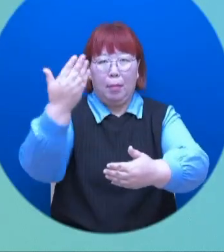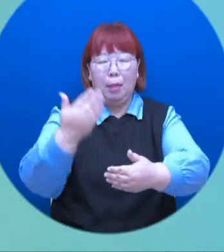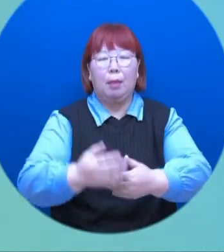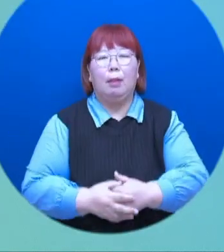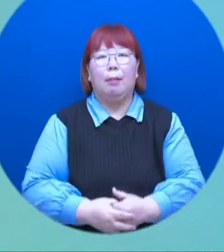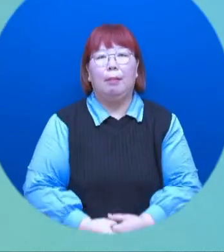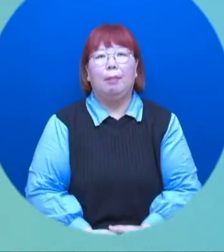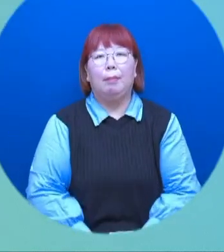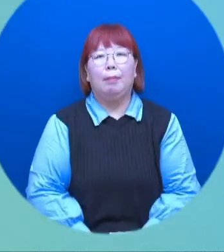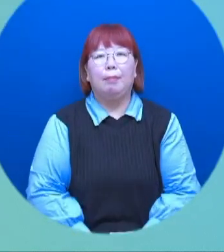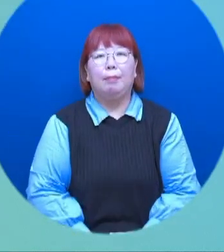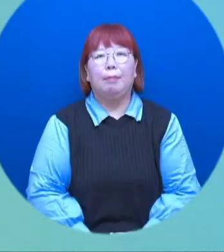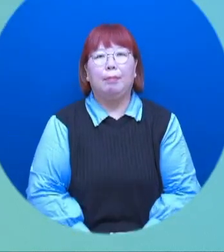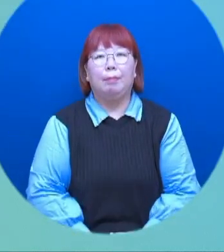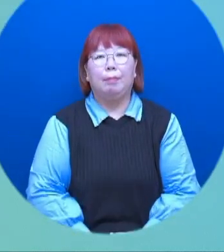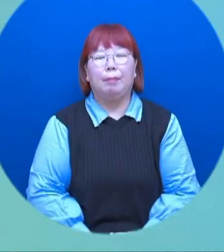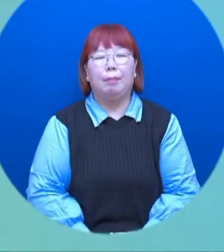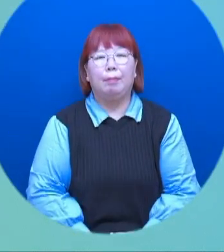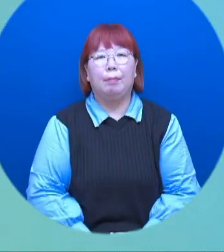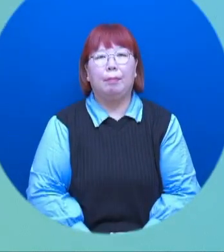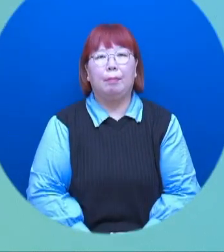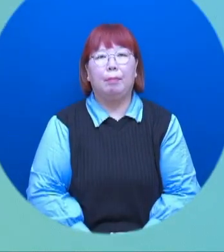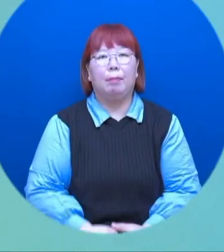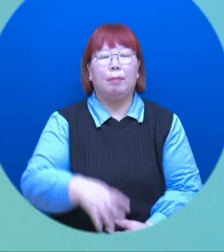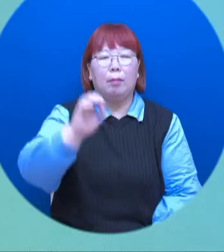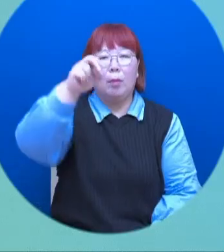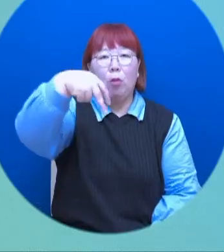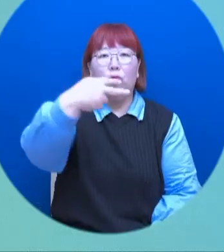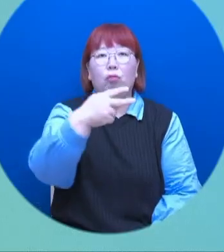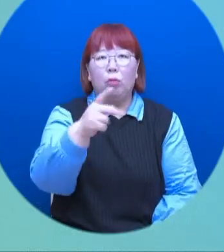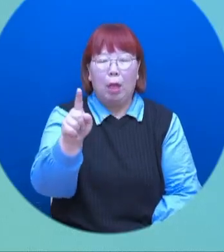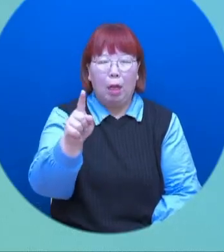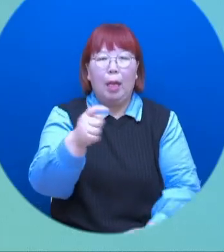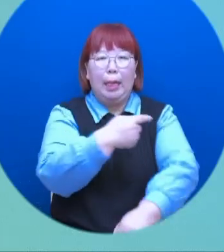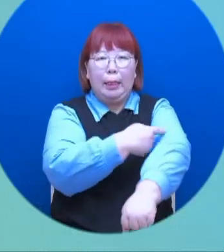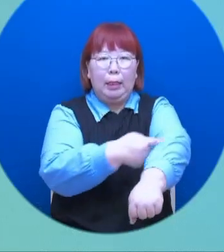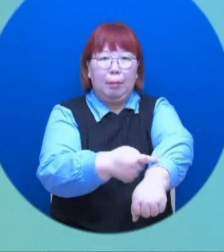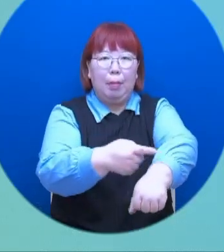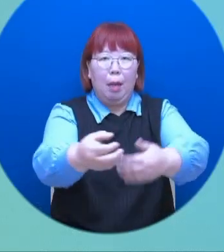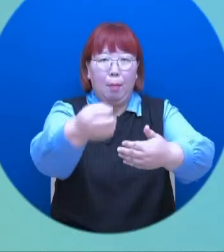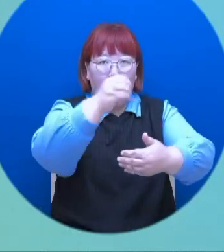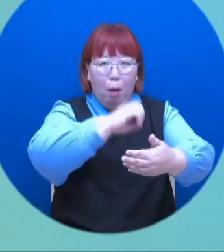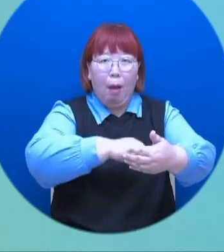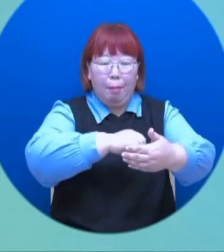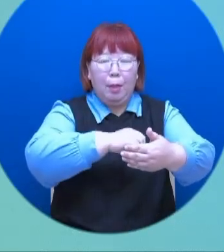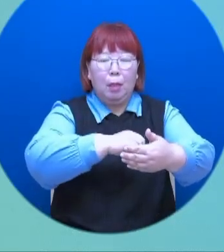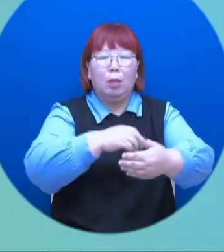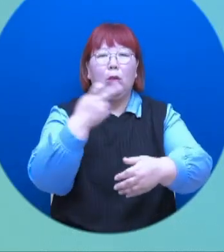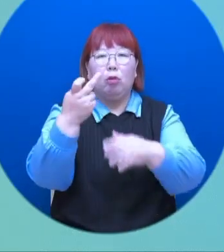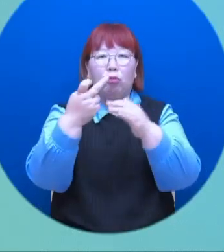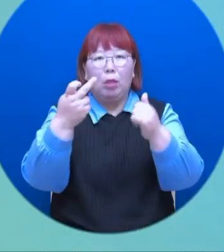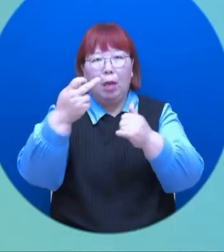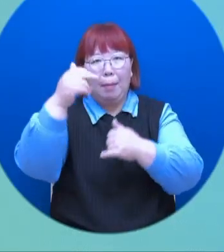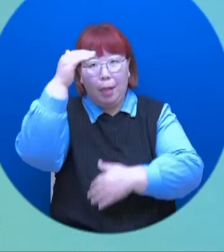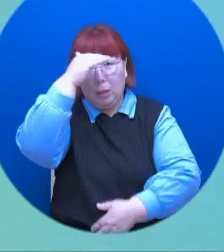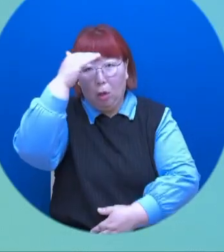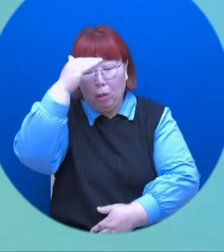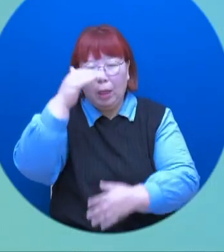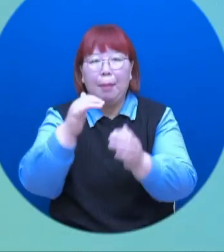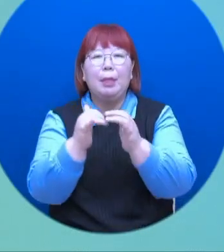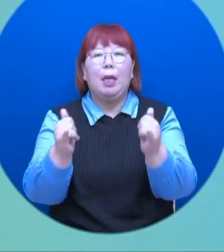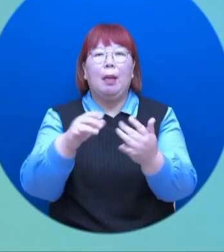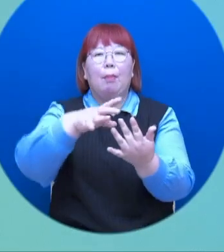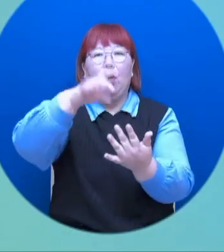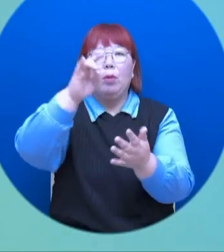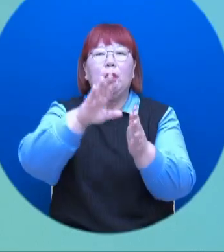얘기죠. 그리하여 그 유다 지파에 들어가서 이제 12명의 정탐꾼을 뽑을 때 뽑힌